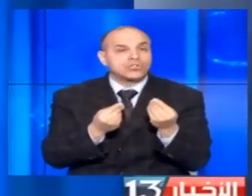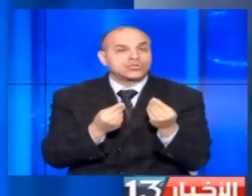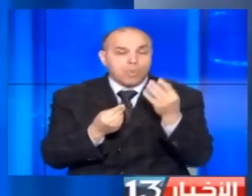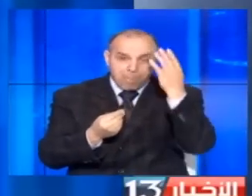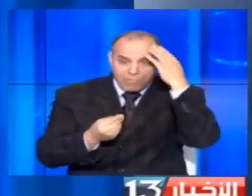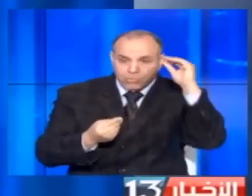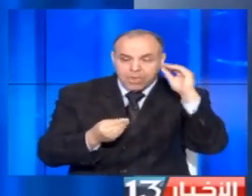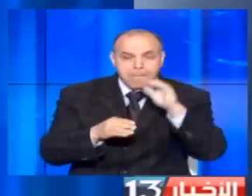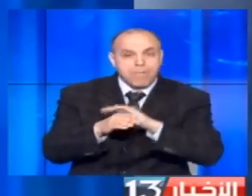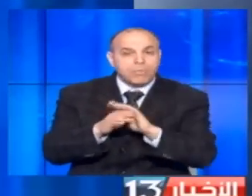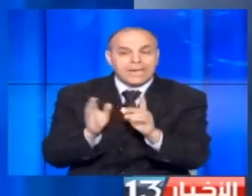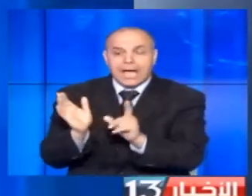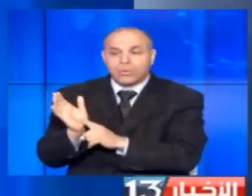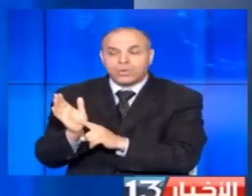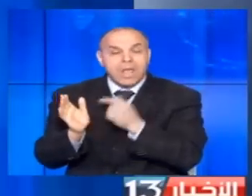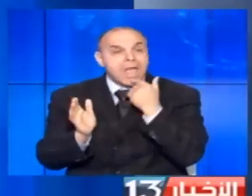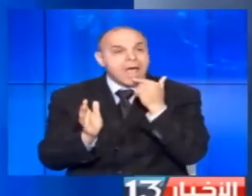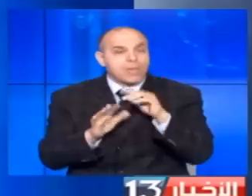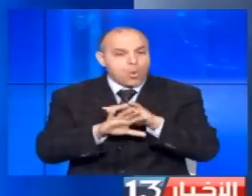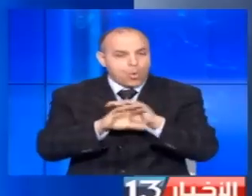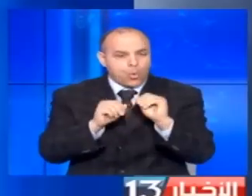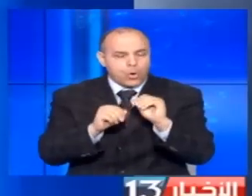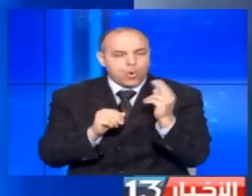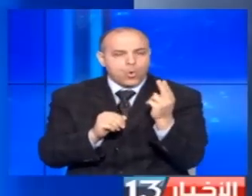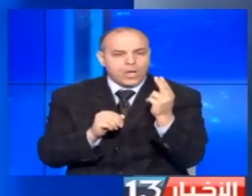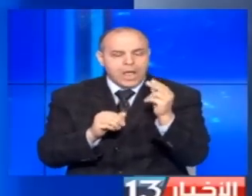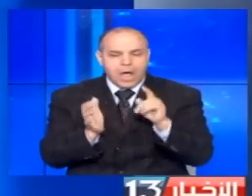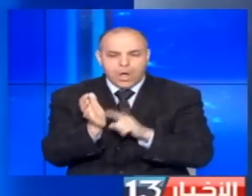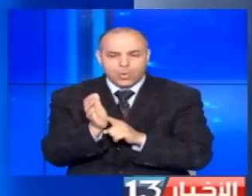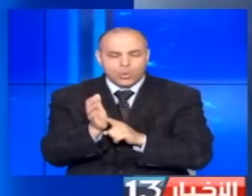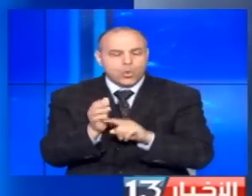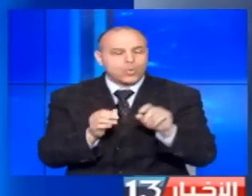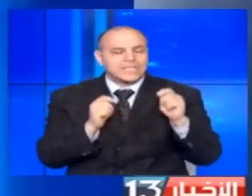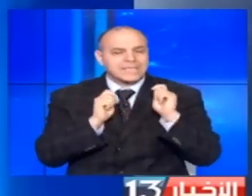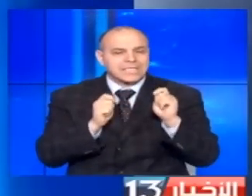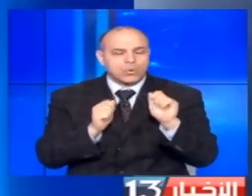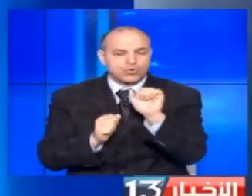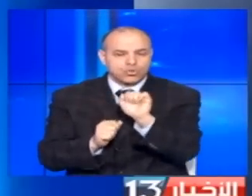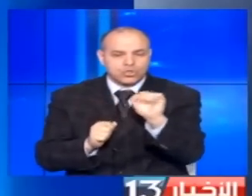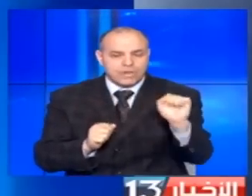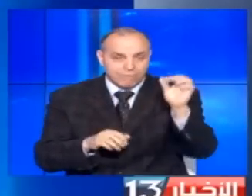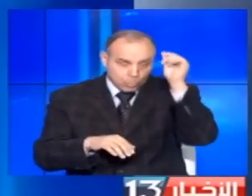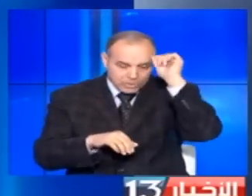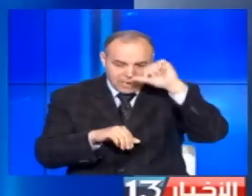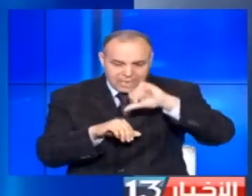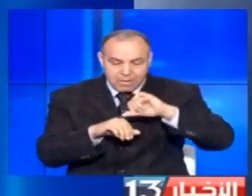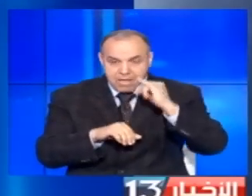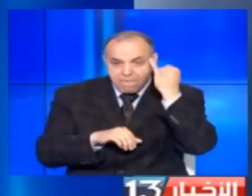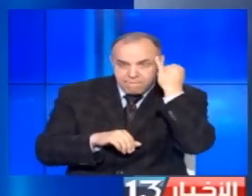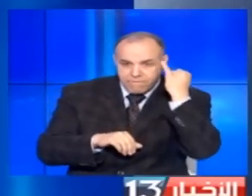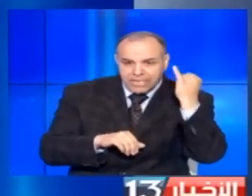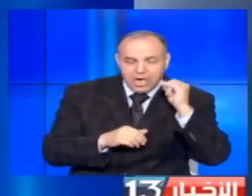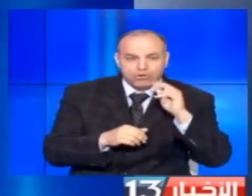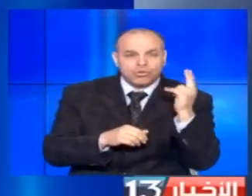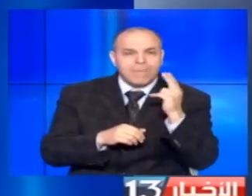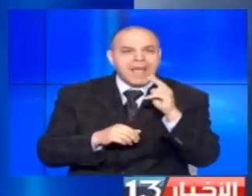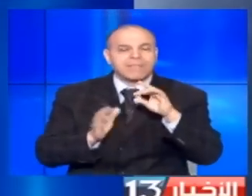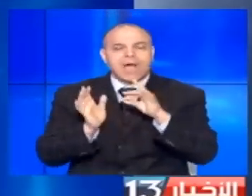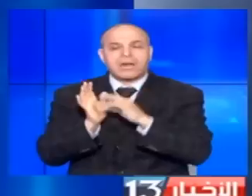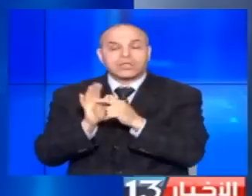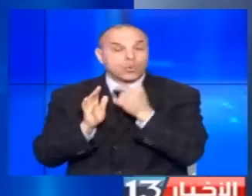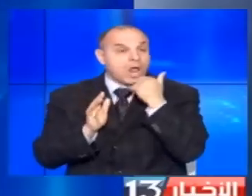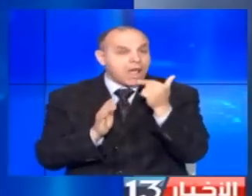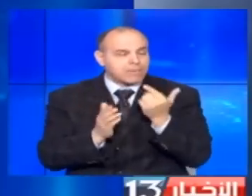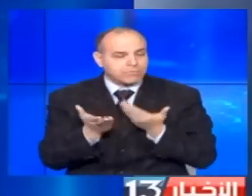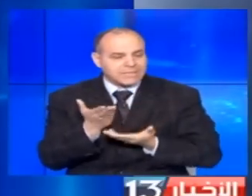المختصين في الشان القانوني بكليه العلوم القانونيه والسياسيه والاجتماعيه بتونس ببدره من جامعه قرطاج